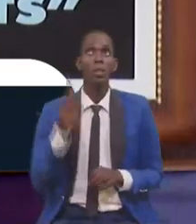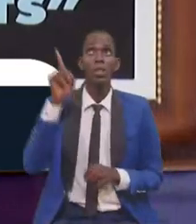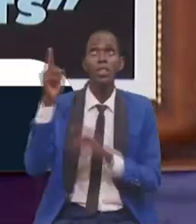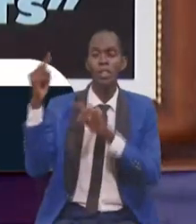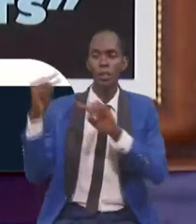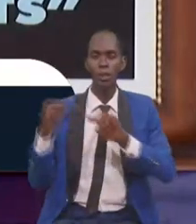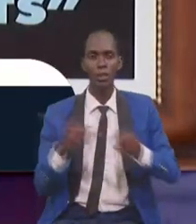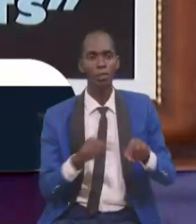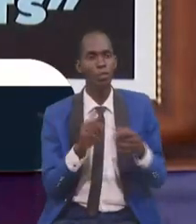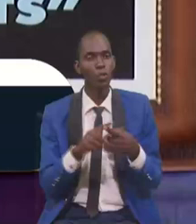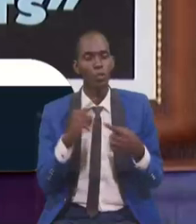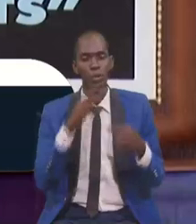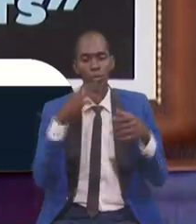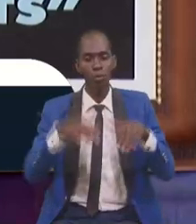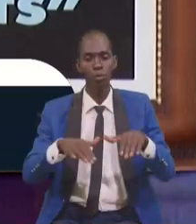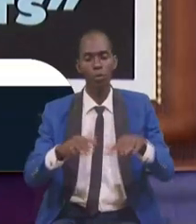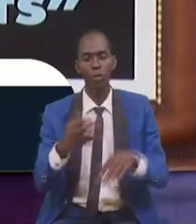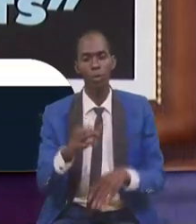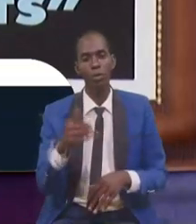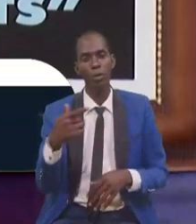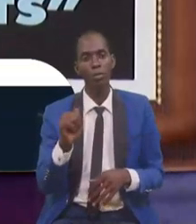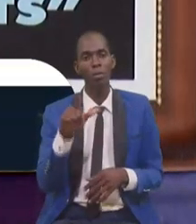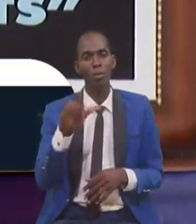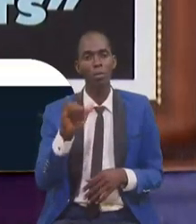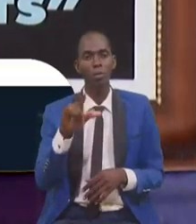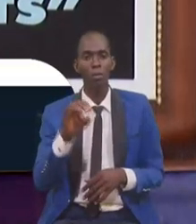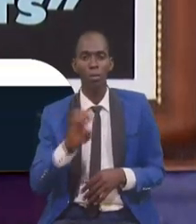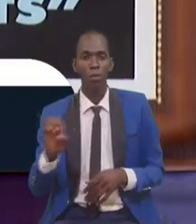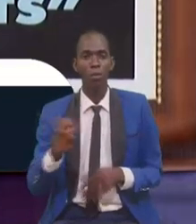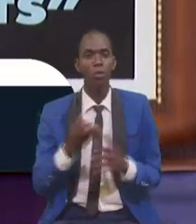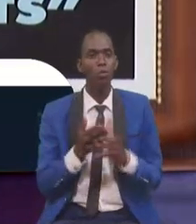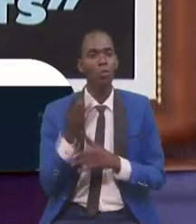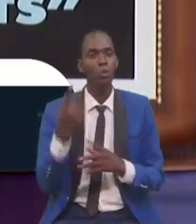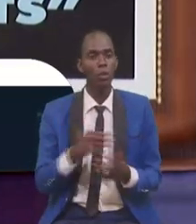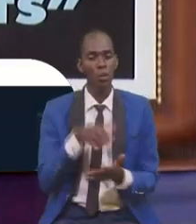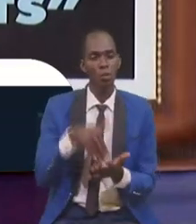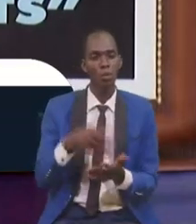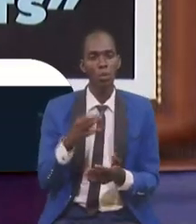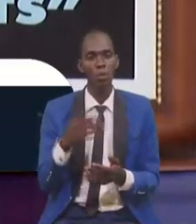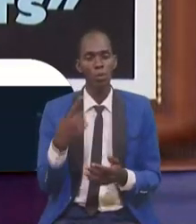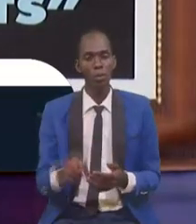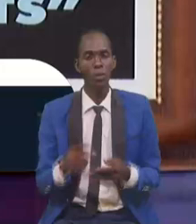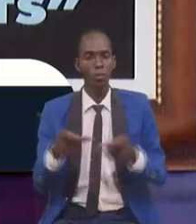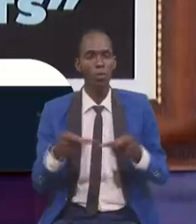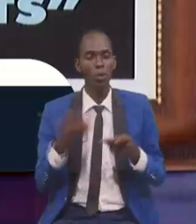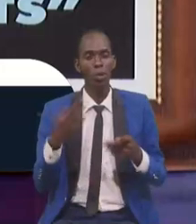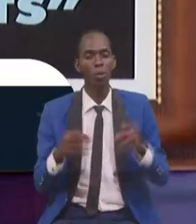la mer de Galilée en traversant le pays de la